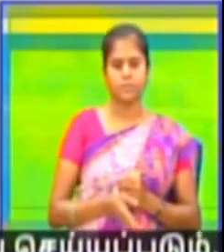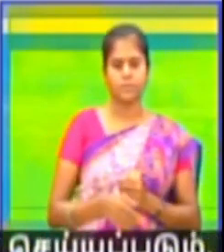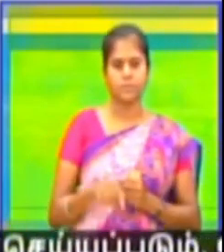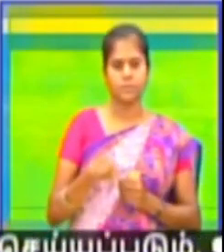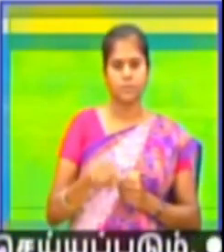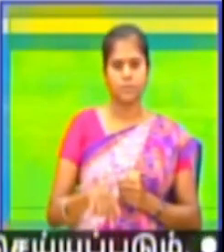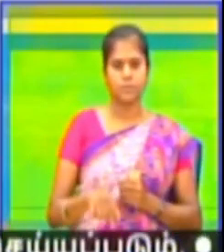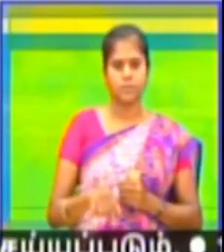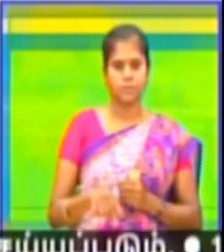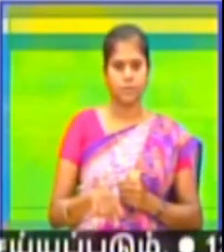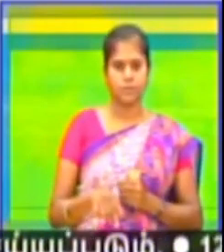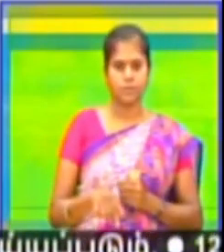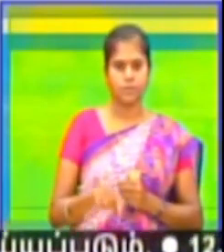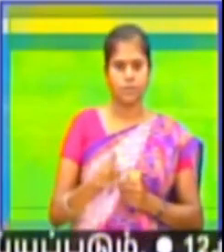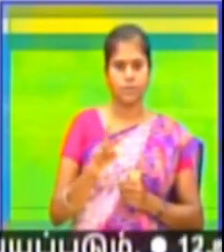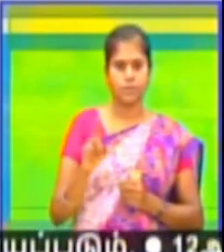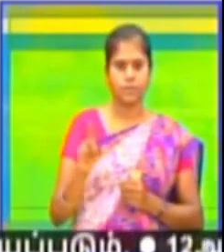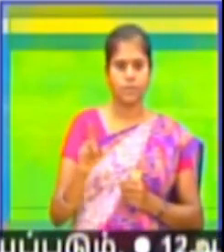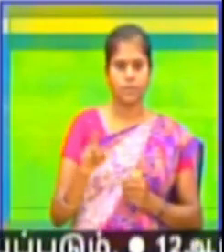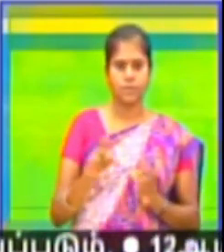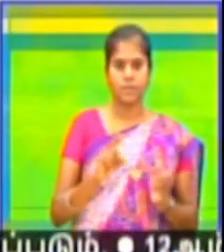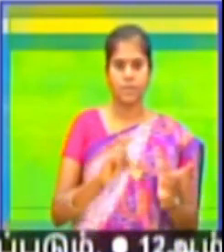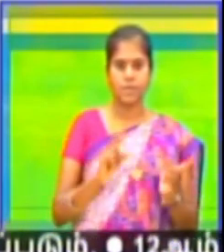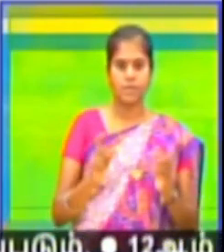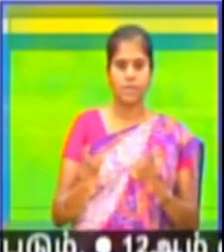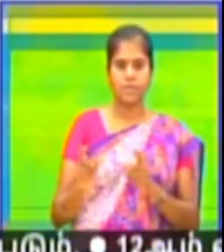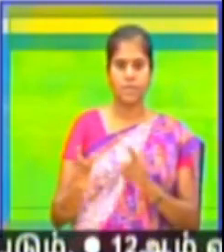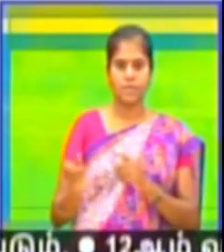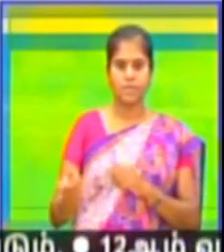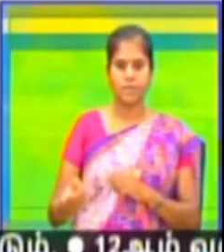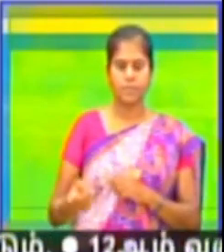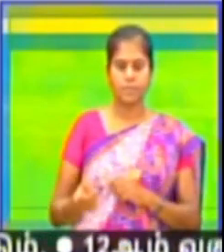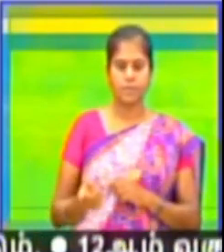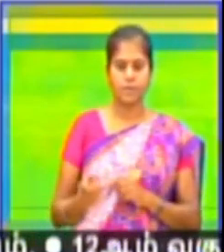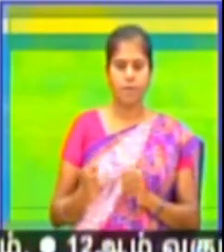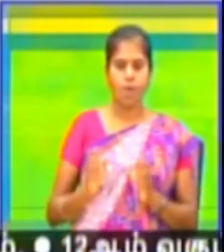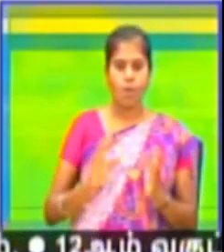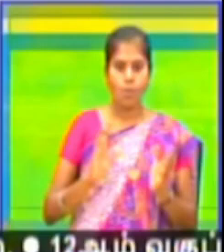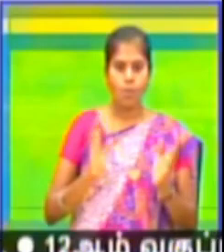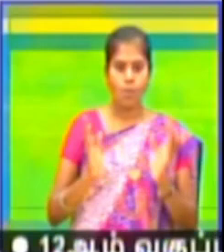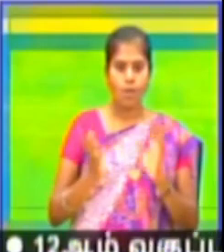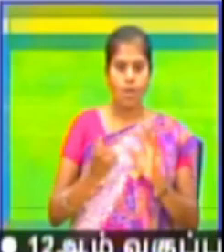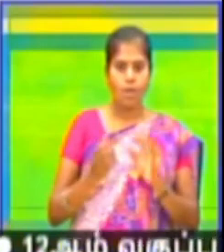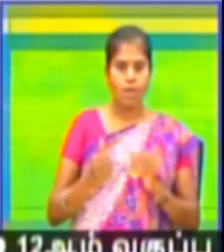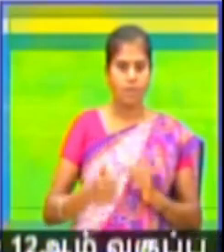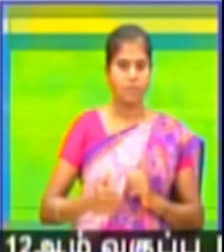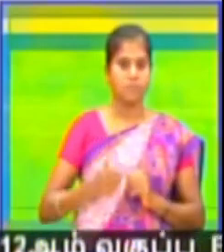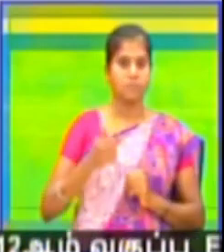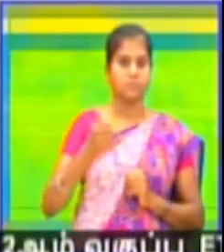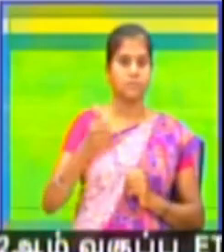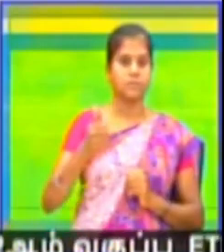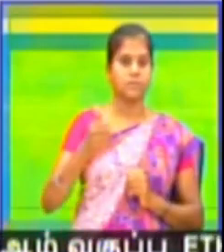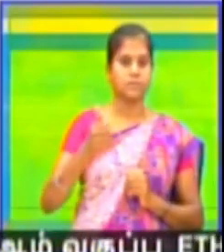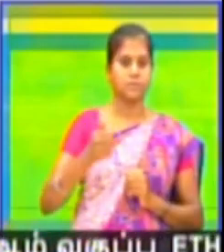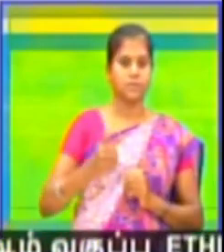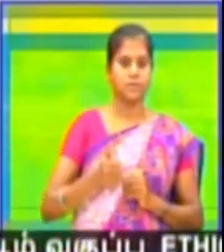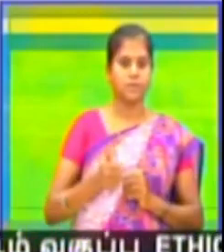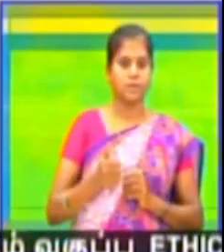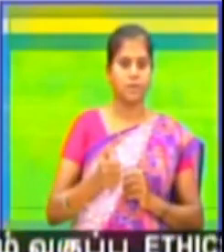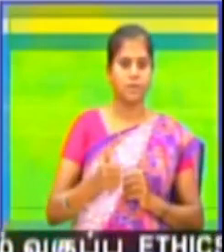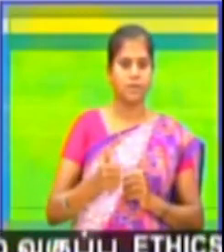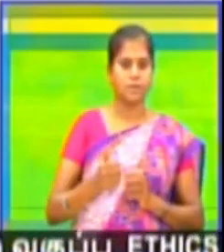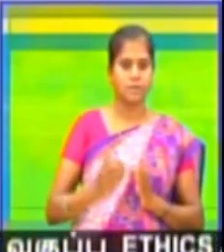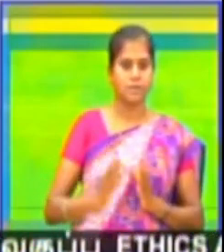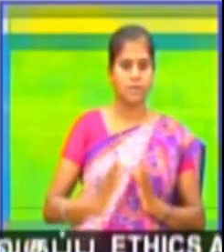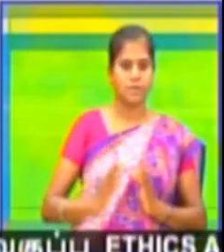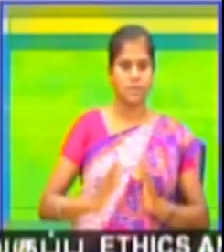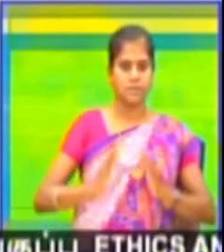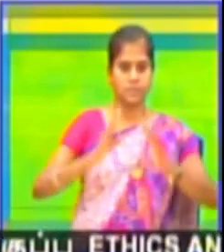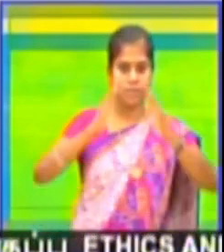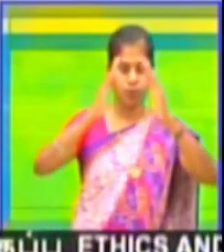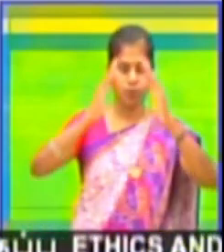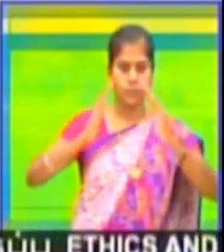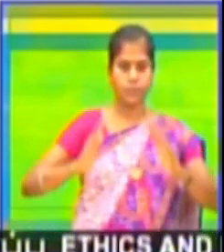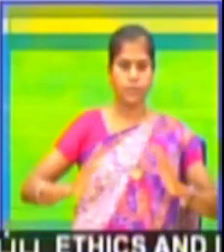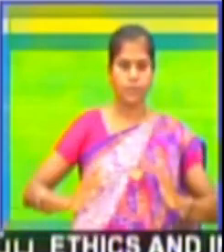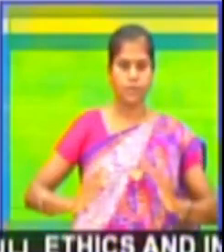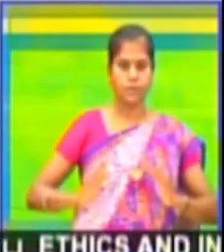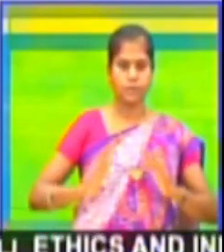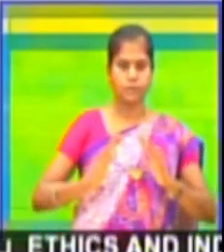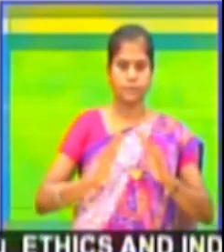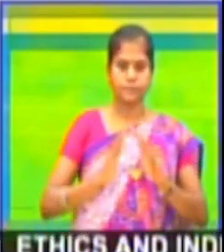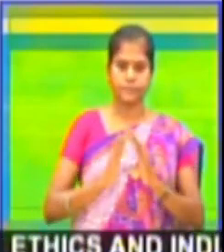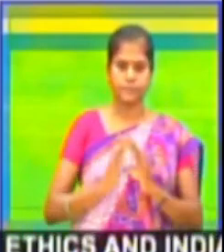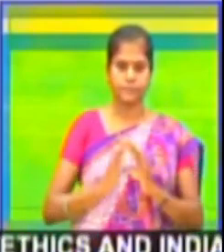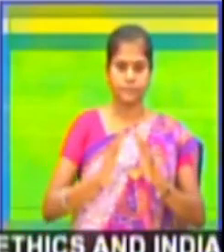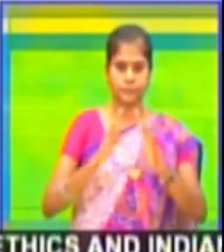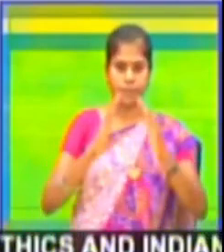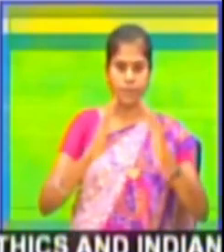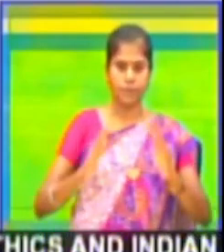கிராண்ட் கேன்யான் எனப்படக்கூடிய உலகின் புகழ் வாய்ந்த செங்குத்தான பக்கங்களை கொண்ட மிகப்பெரிய பள்ளத்தாக்கினை